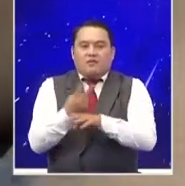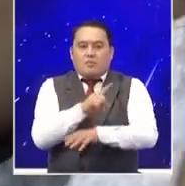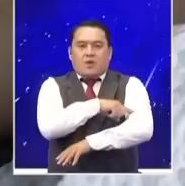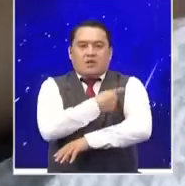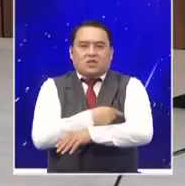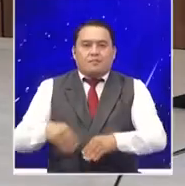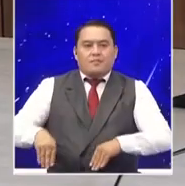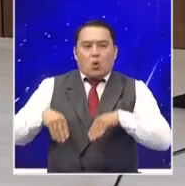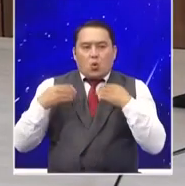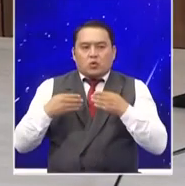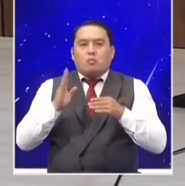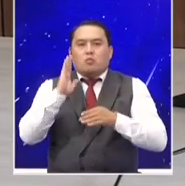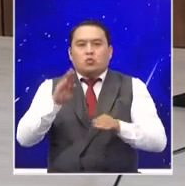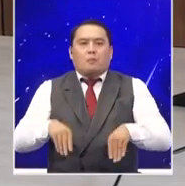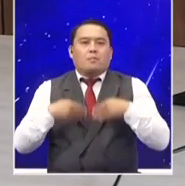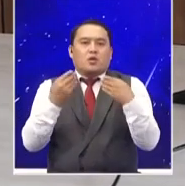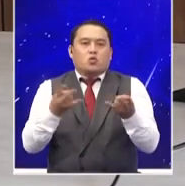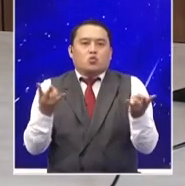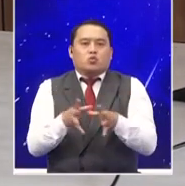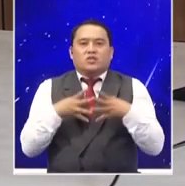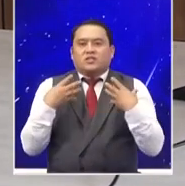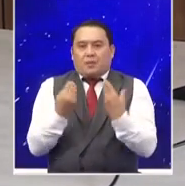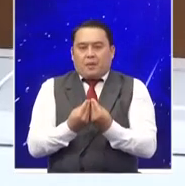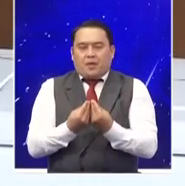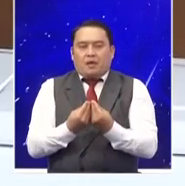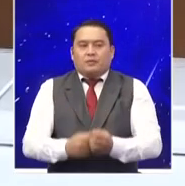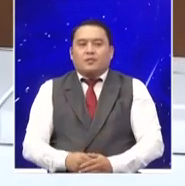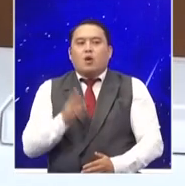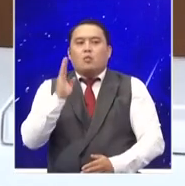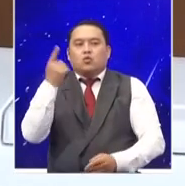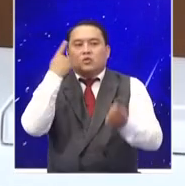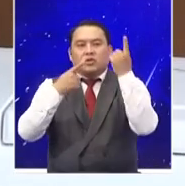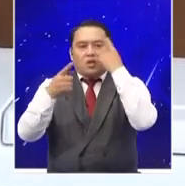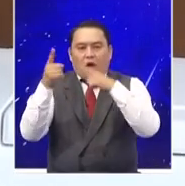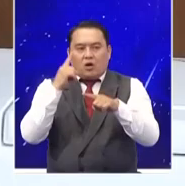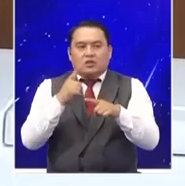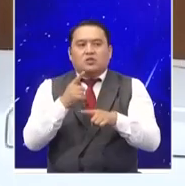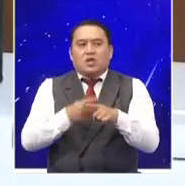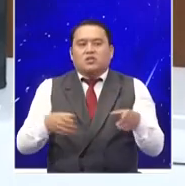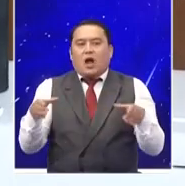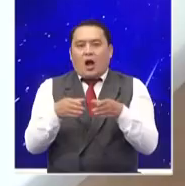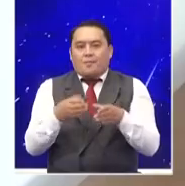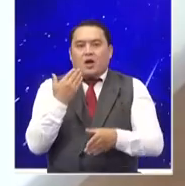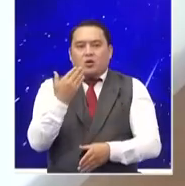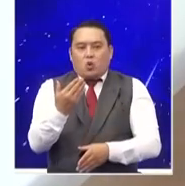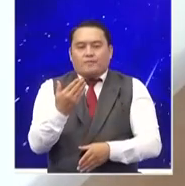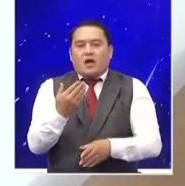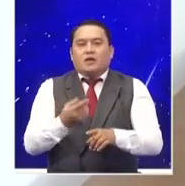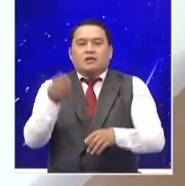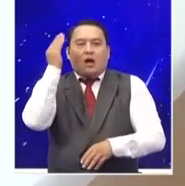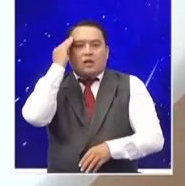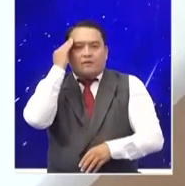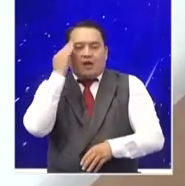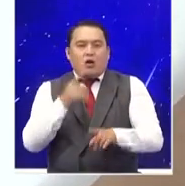постельных принадлежностей будут переданы нуждающимся семьям. Будущий дизайнер Назгуль – тоже часть команды сердобольных умельцев.